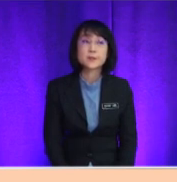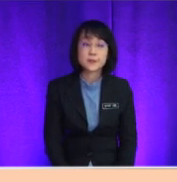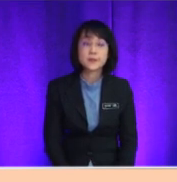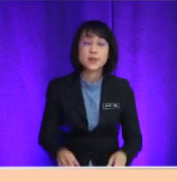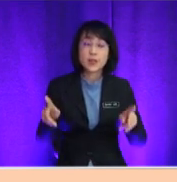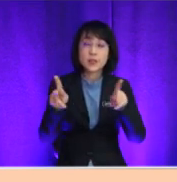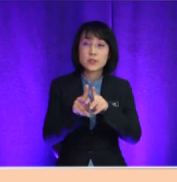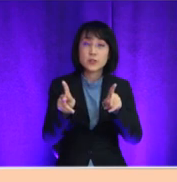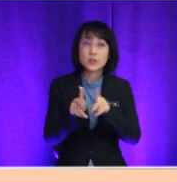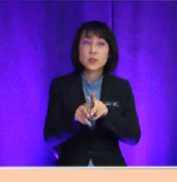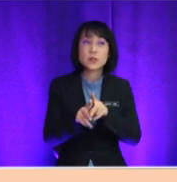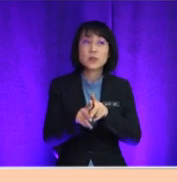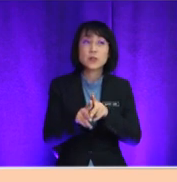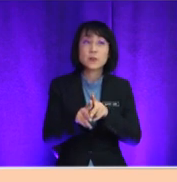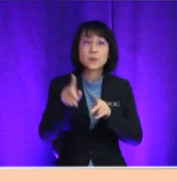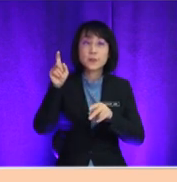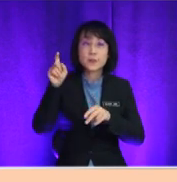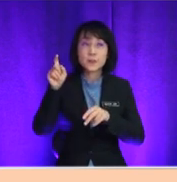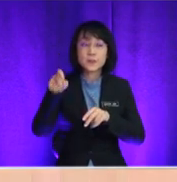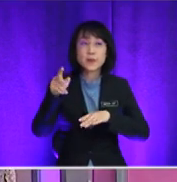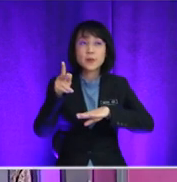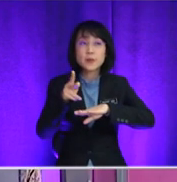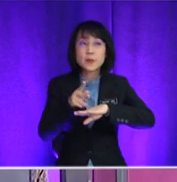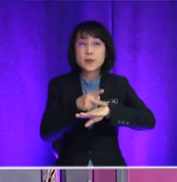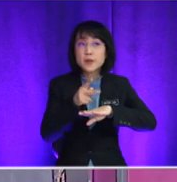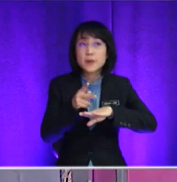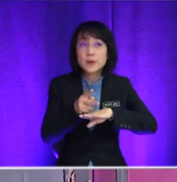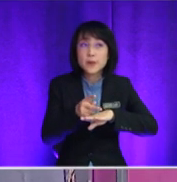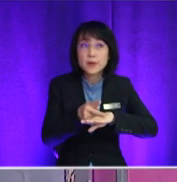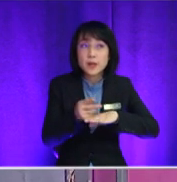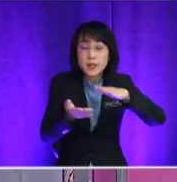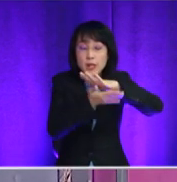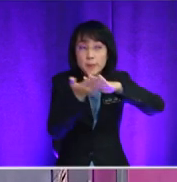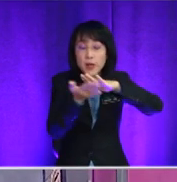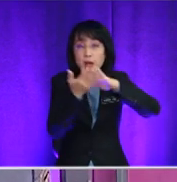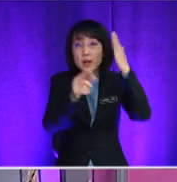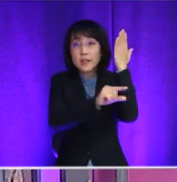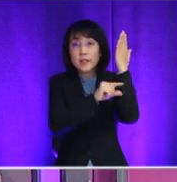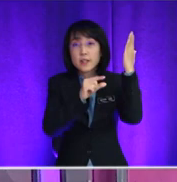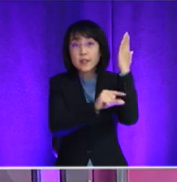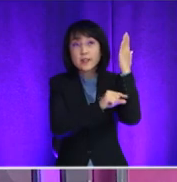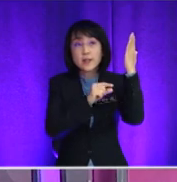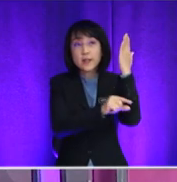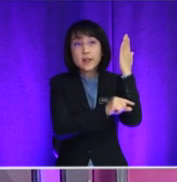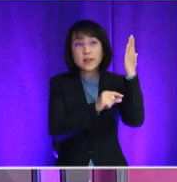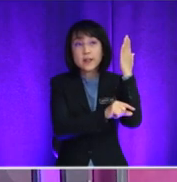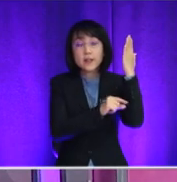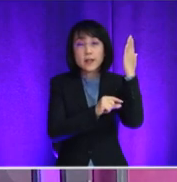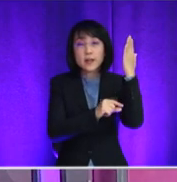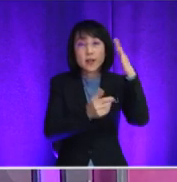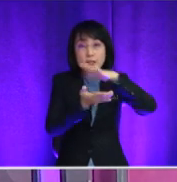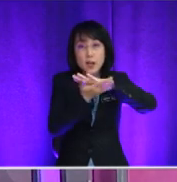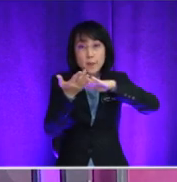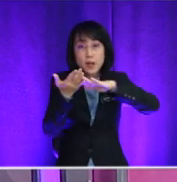masak daripada jenis tapak Getah getah dan tebal kalau kita